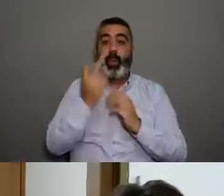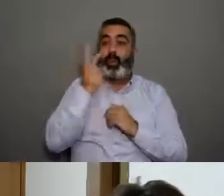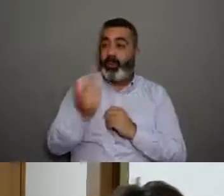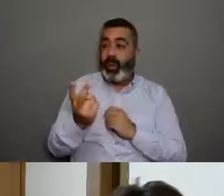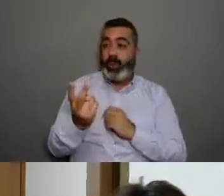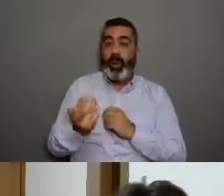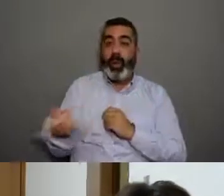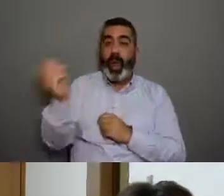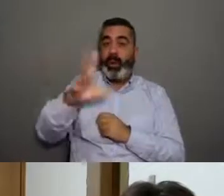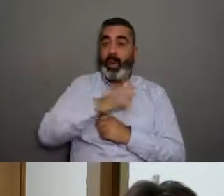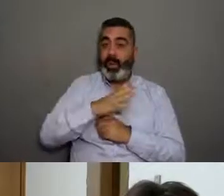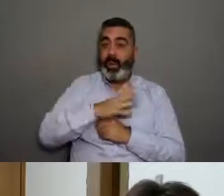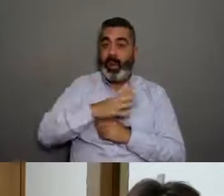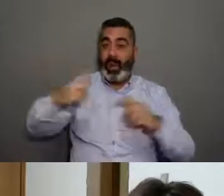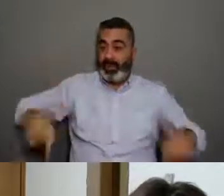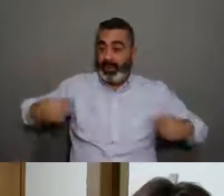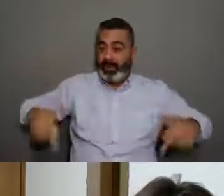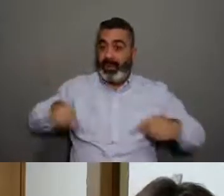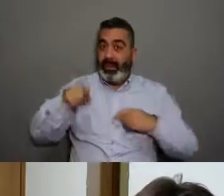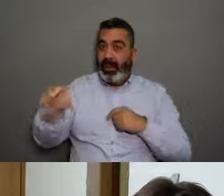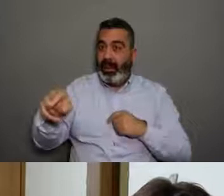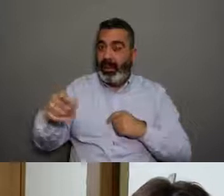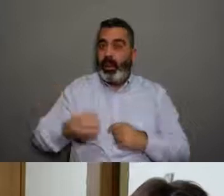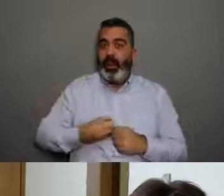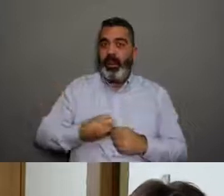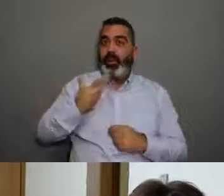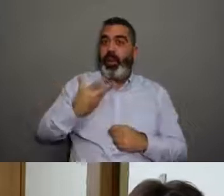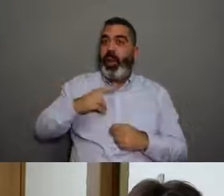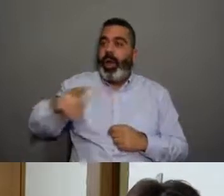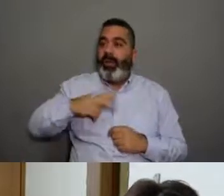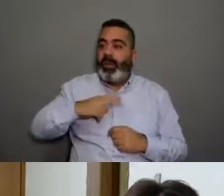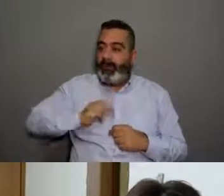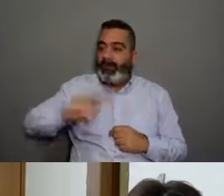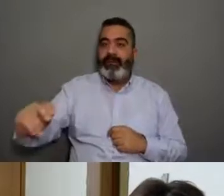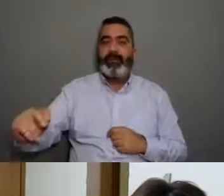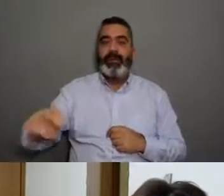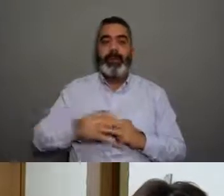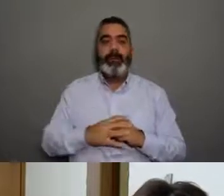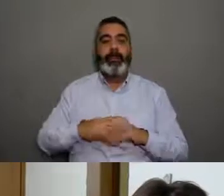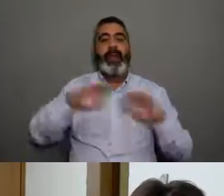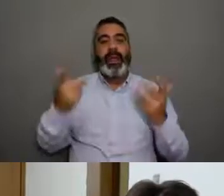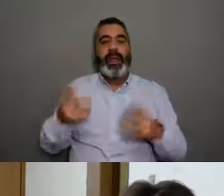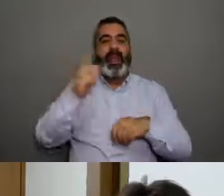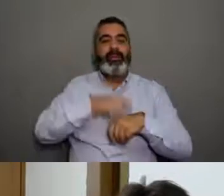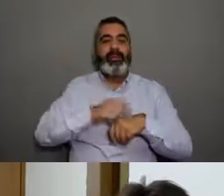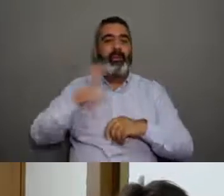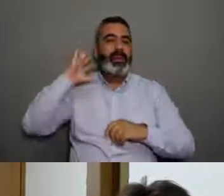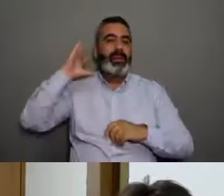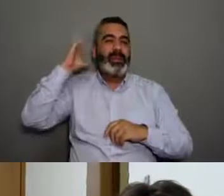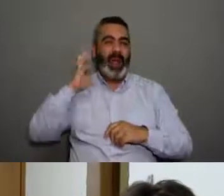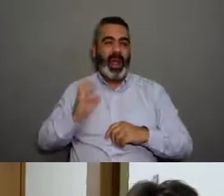ανθρώπους με γουίλης, αισθάνομαι ότι είμαι με τα αδέλφια μου» ή όπως στο drag show,